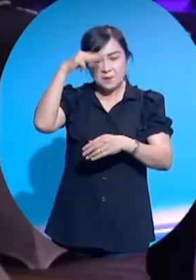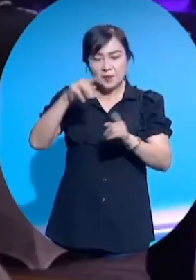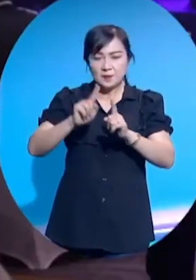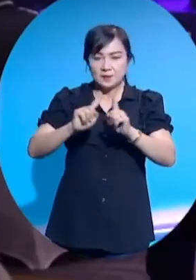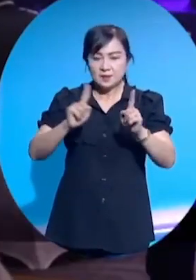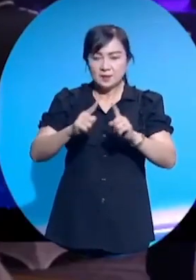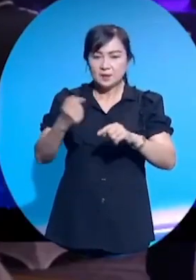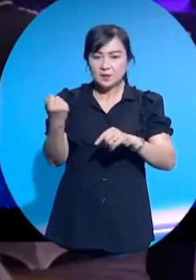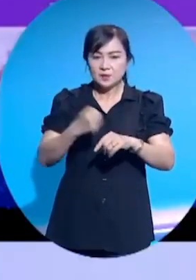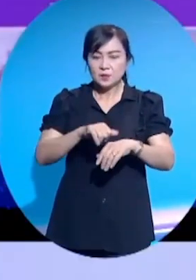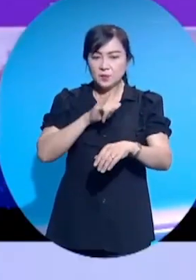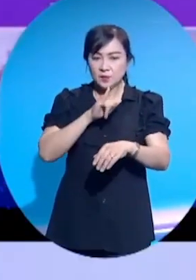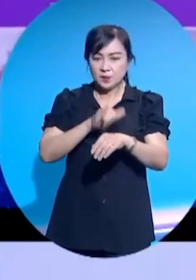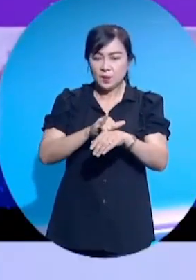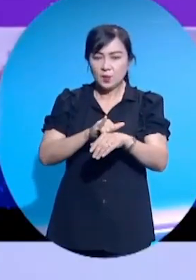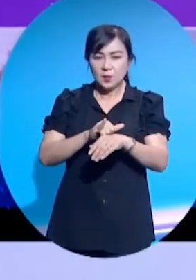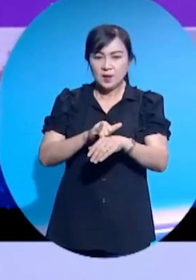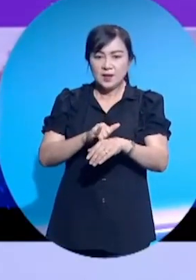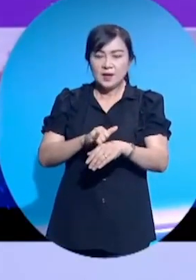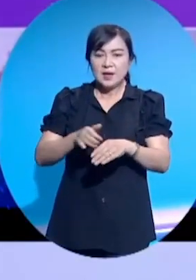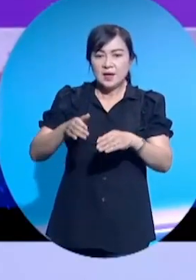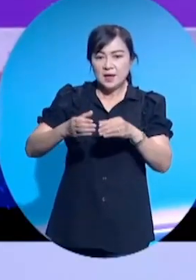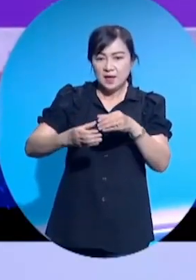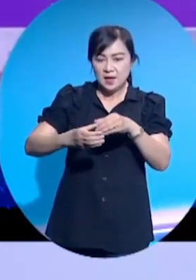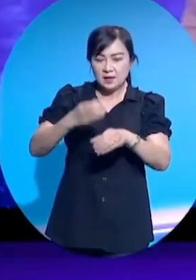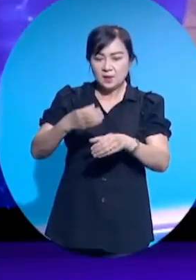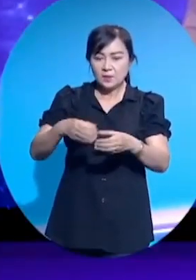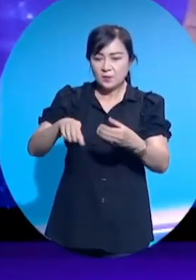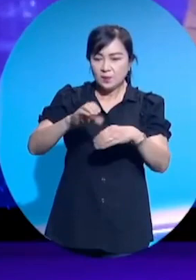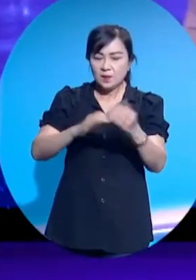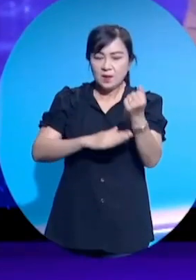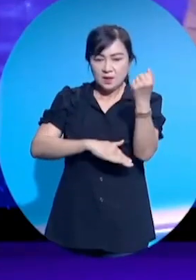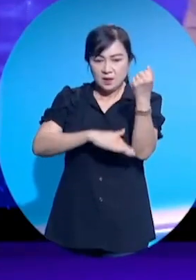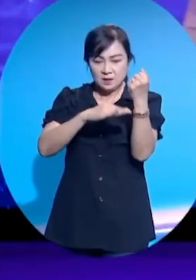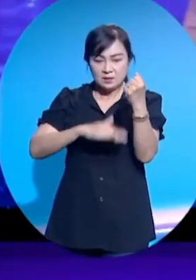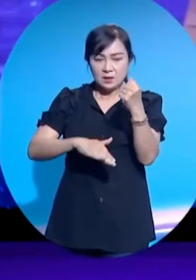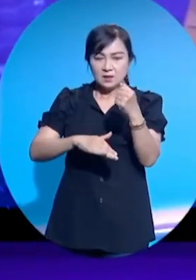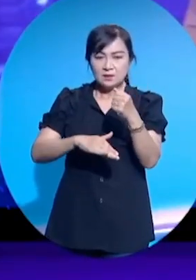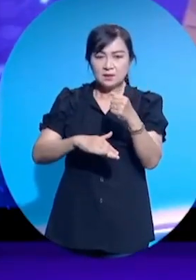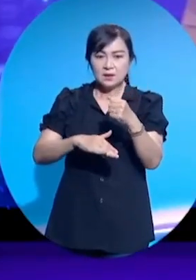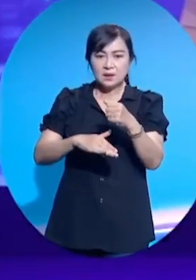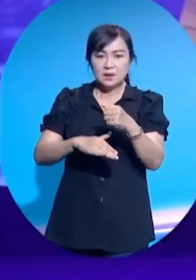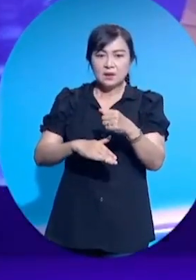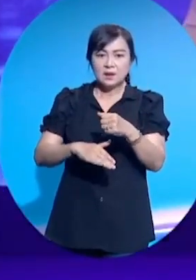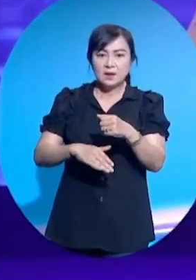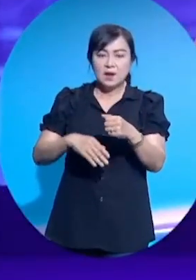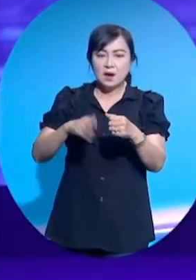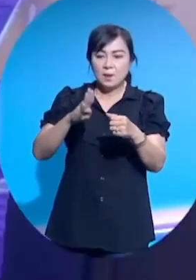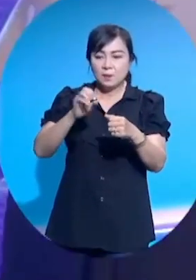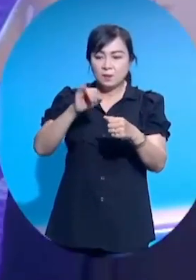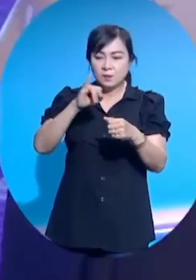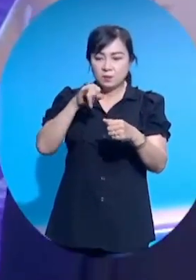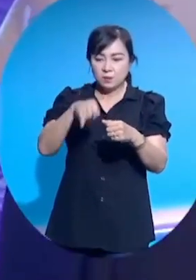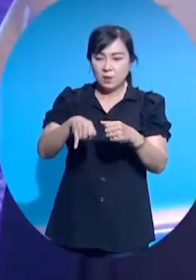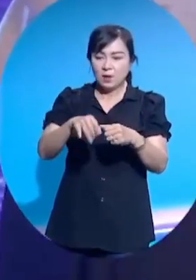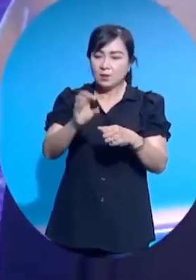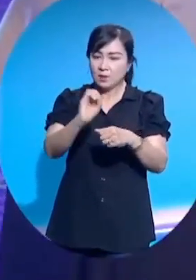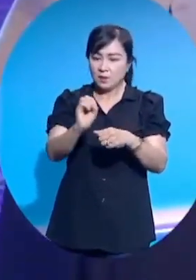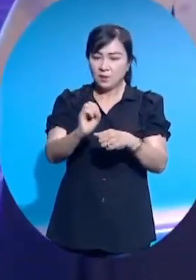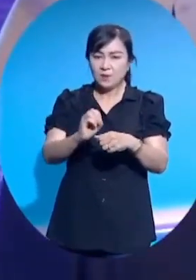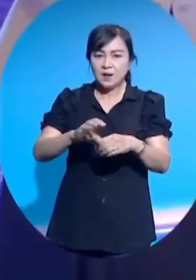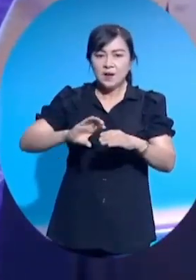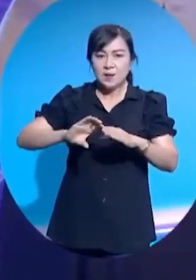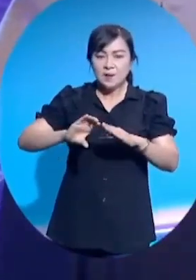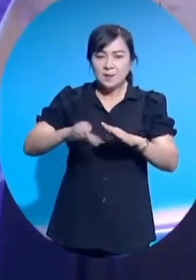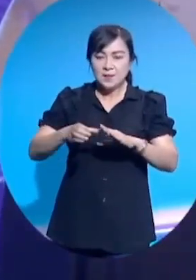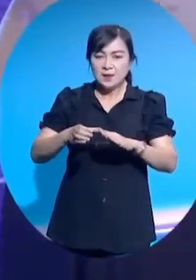và chất lượng chính xác theo yêu cầu, hệ thống này thay thế quy trình pha chế sơn thủ công bằng một hệ thống không tạo bọt. Máy được trang bị thiết bị trộn tích